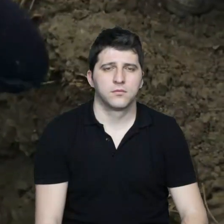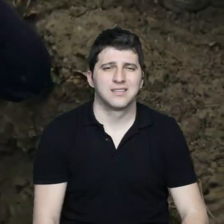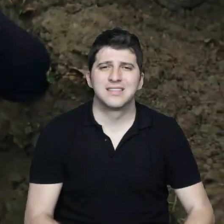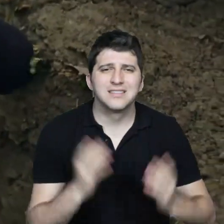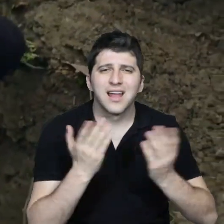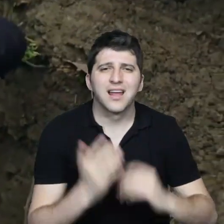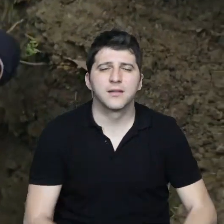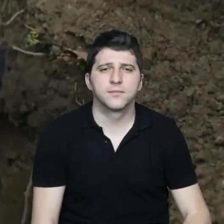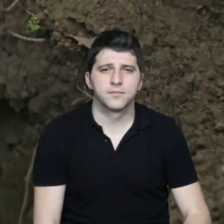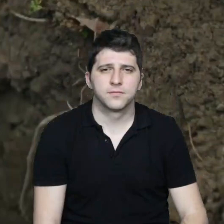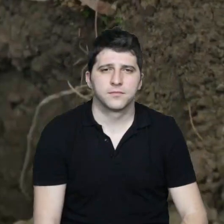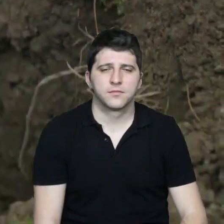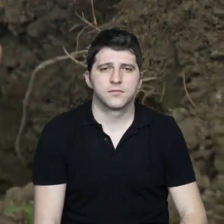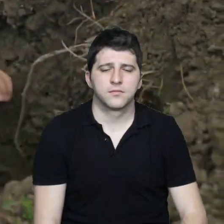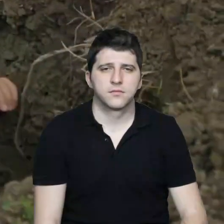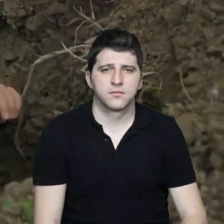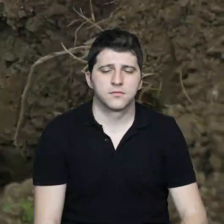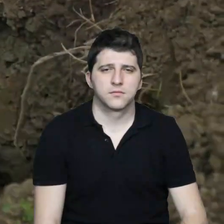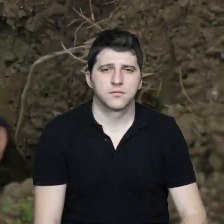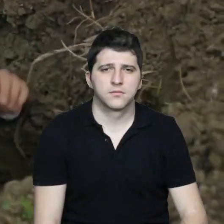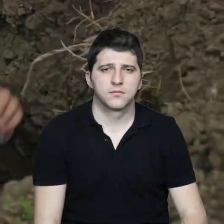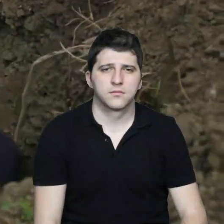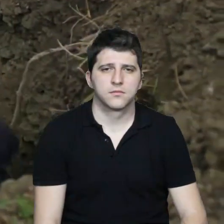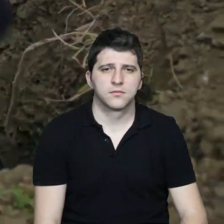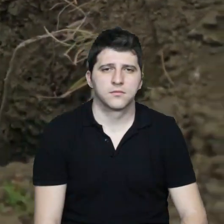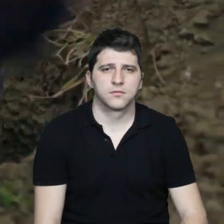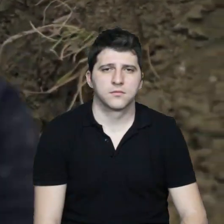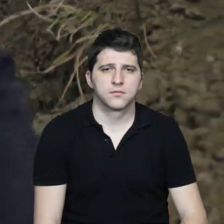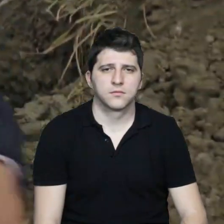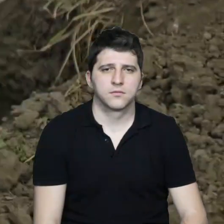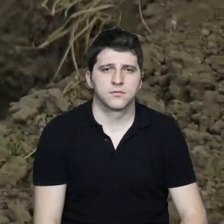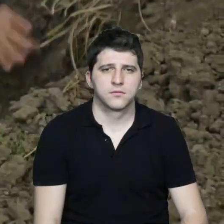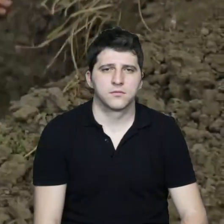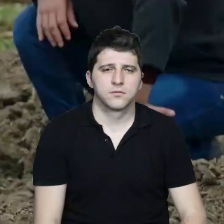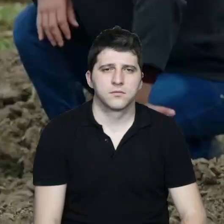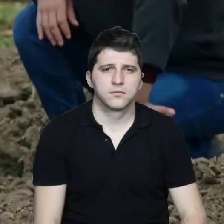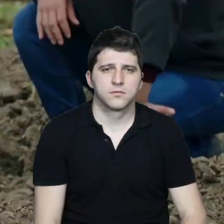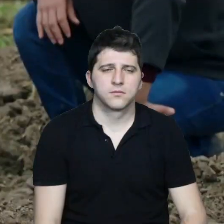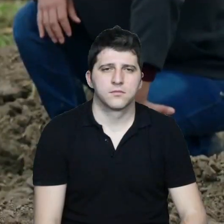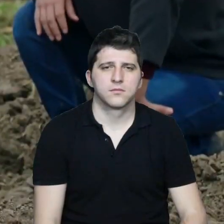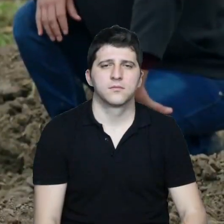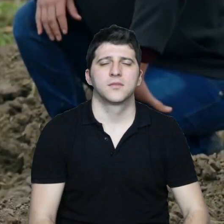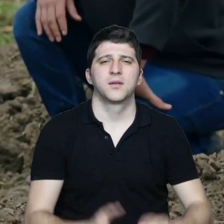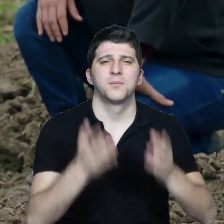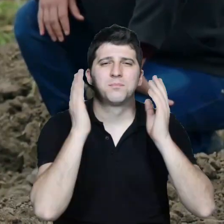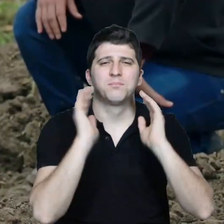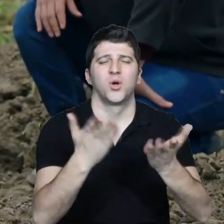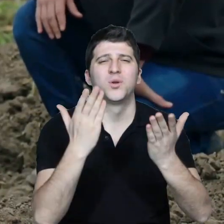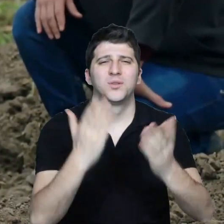Ne? Çömeldi çukurda. Derin nefes alıp yukarı sıçradı ama çıkamayıp kaydı.